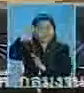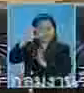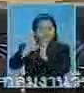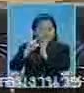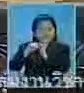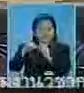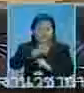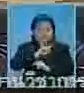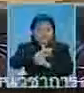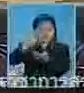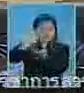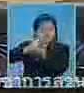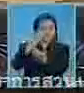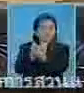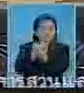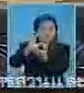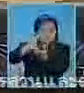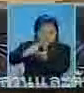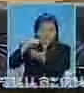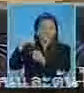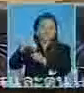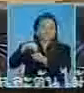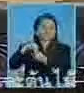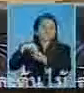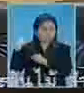ของกองทุนอันนี้ก็ถือว่า